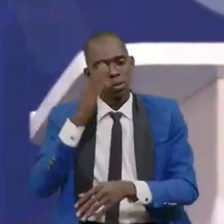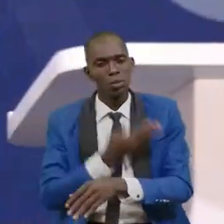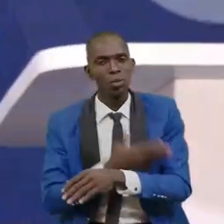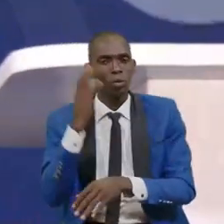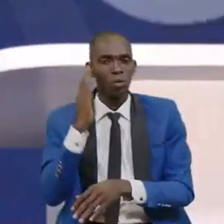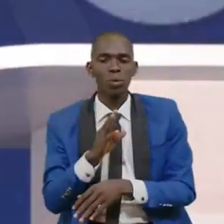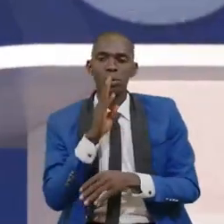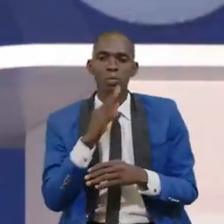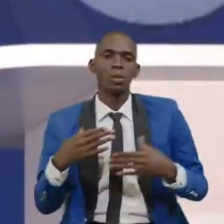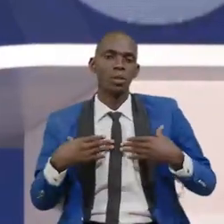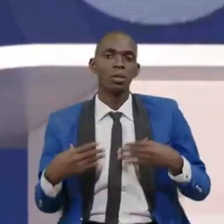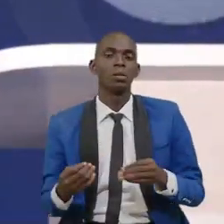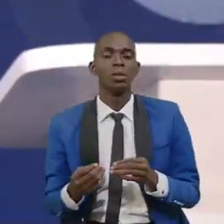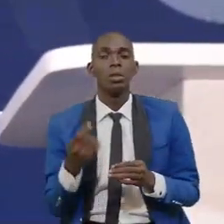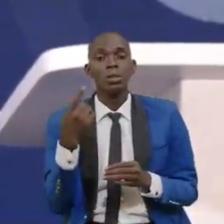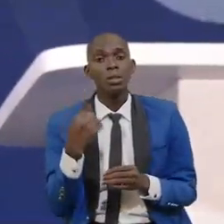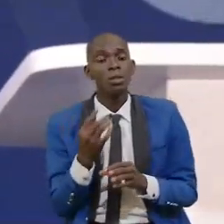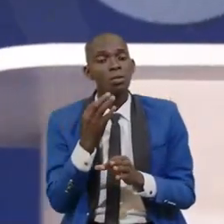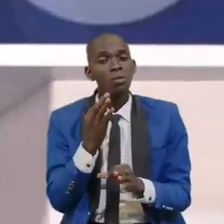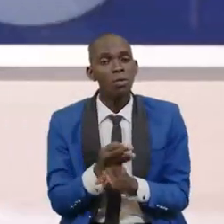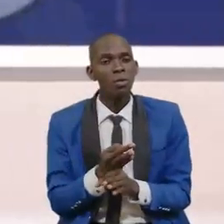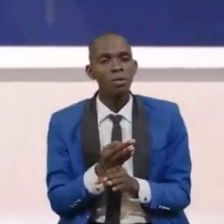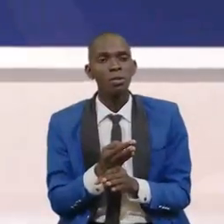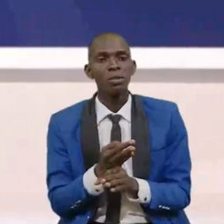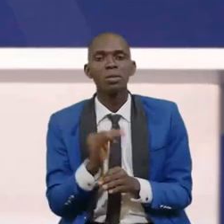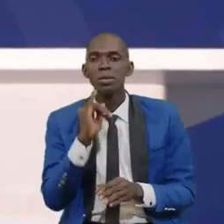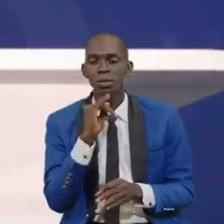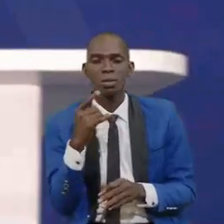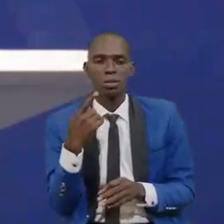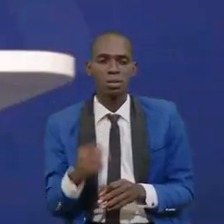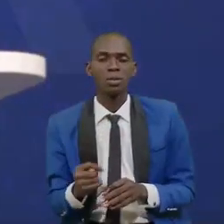guérie. Si la foi est le fondement.